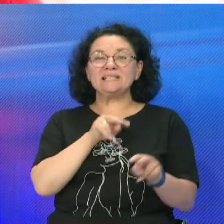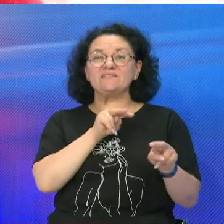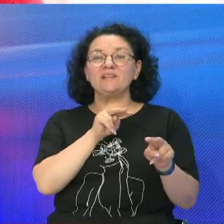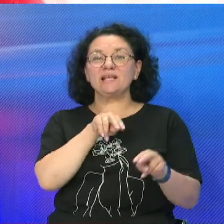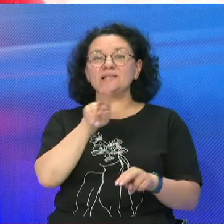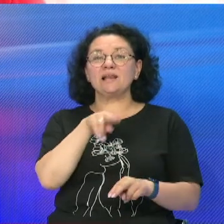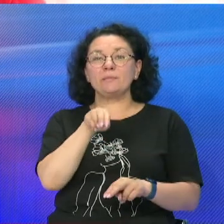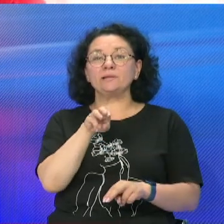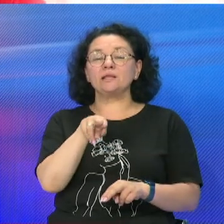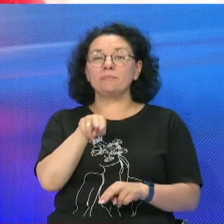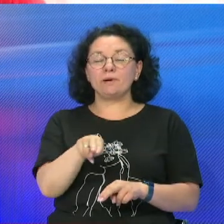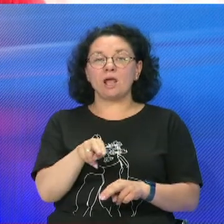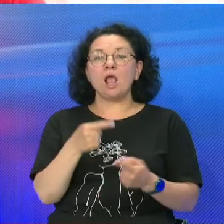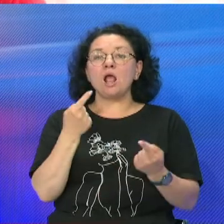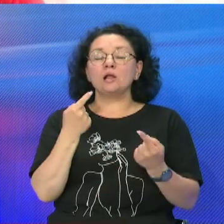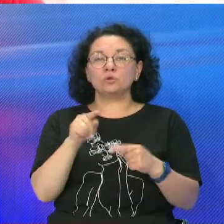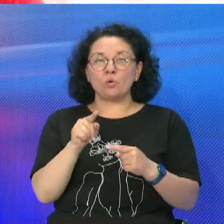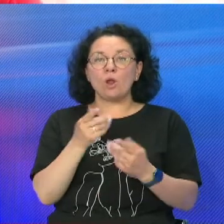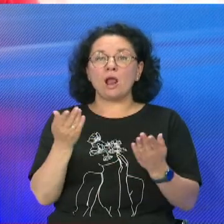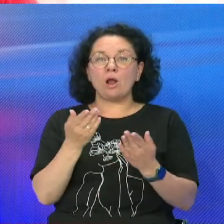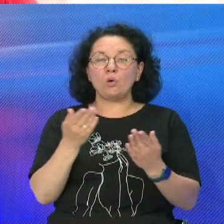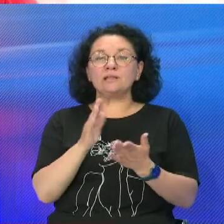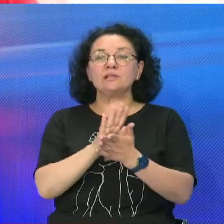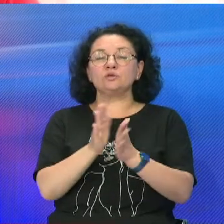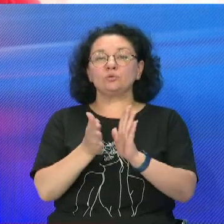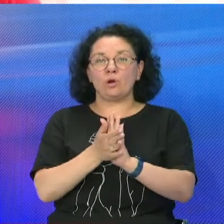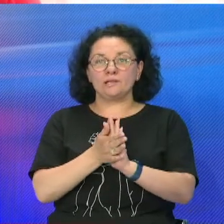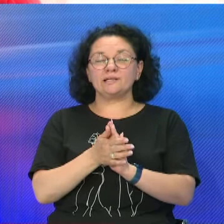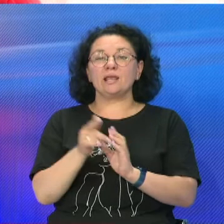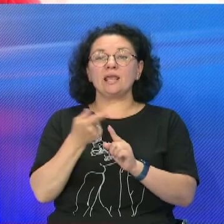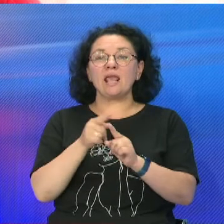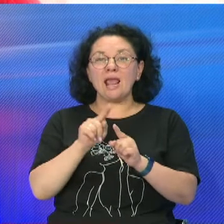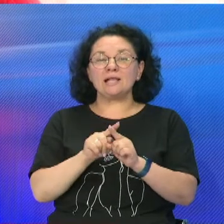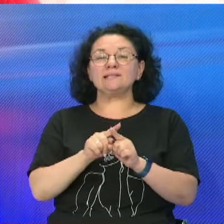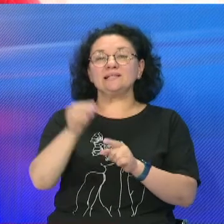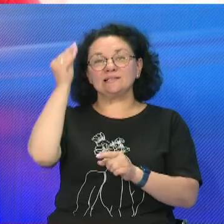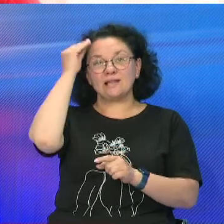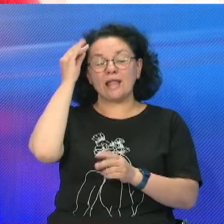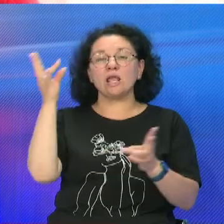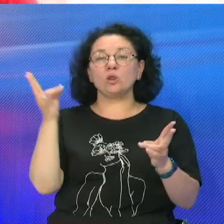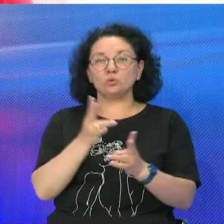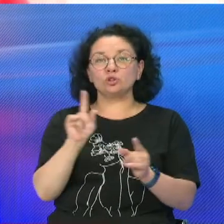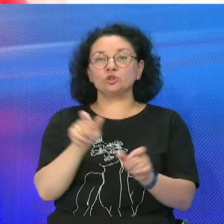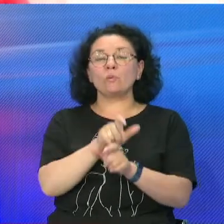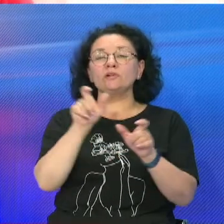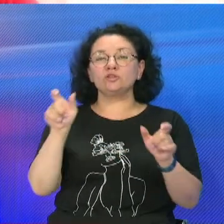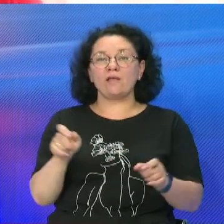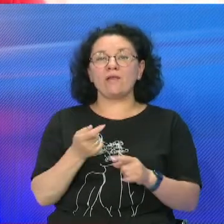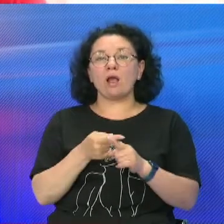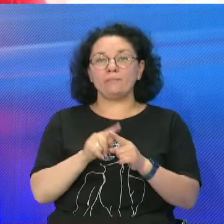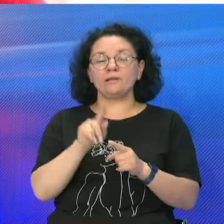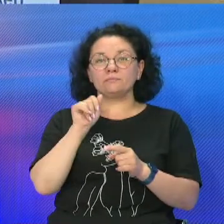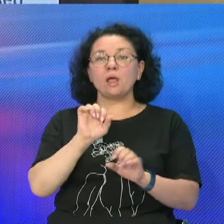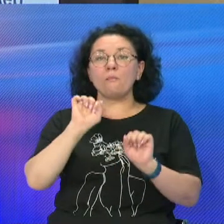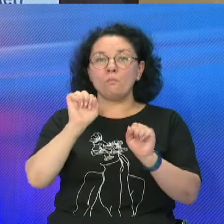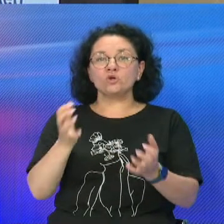чрезвычайного происшествия в котором ему понадобятся данные навыки вот в принципе любой человек обучен и первой помощью может спасти